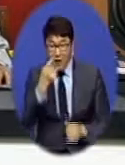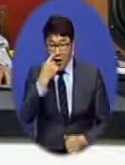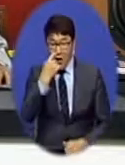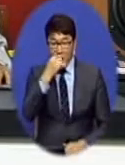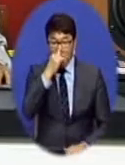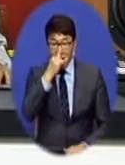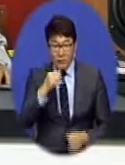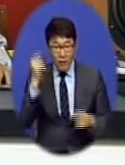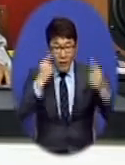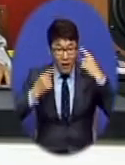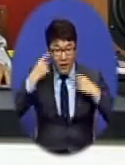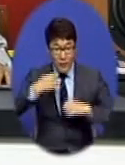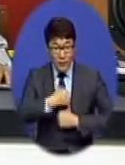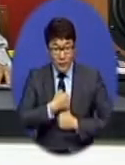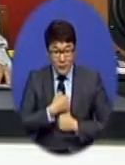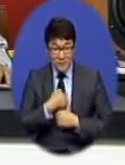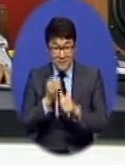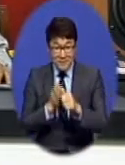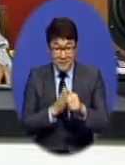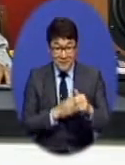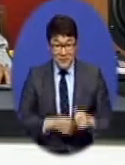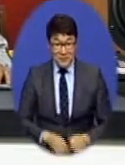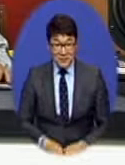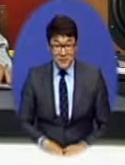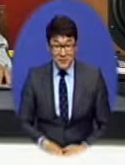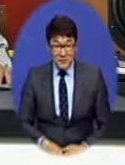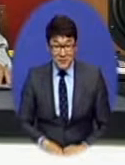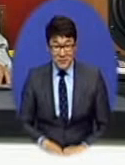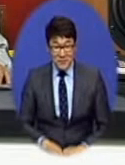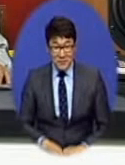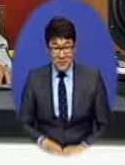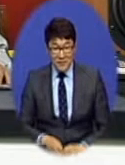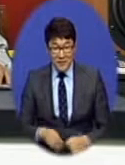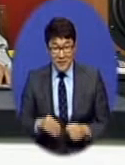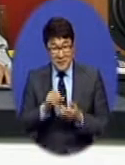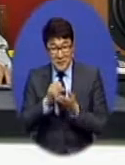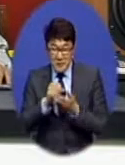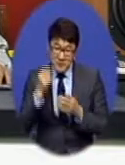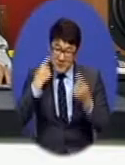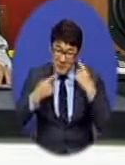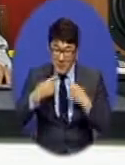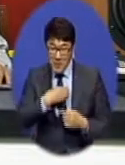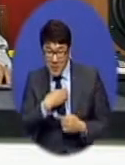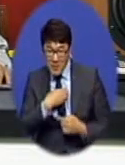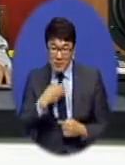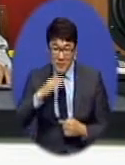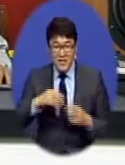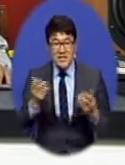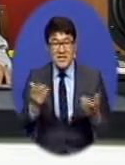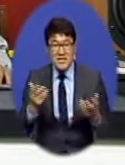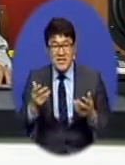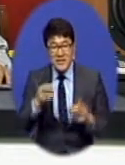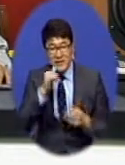어디 다치는 거 조심하셔야 돼요. 예. 지금 말씀 예. 부상이 최고 위험스러운데요. 그럼. 네. 예, 또 일을 하다 보니까